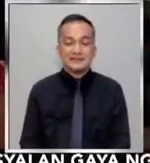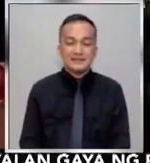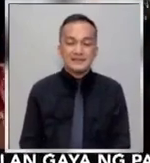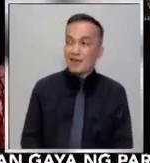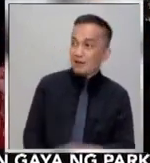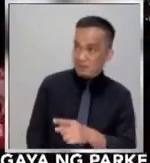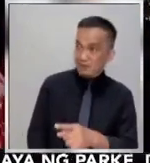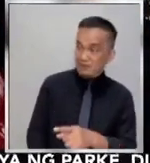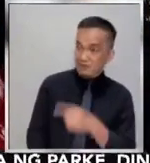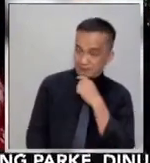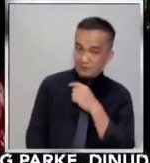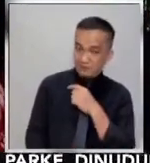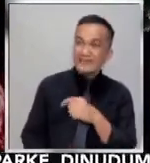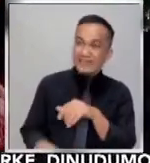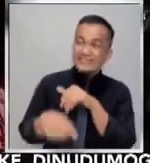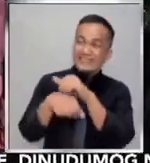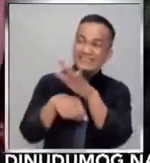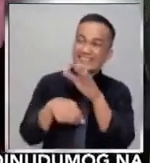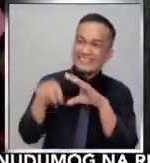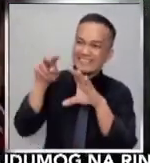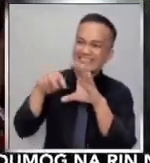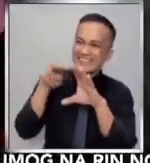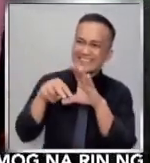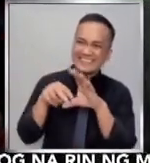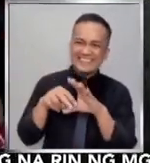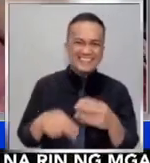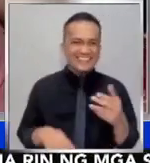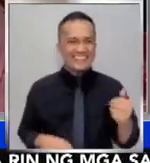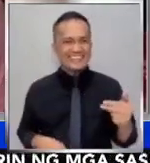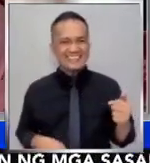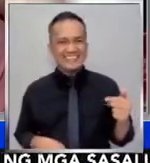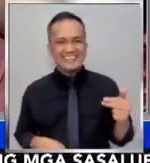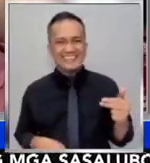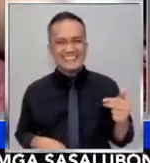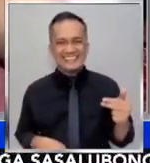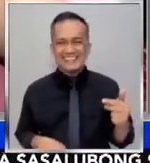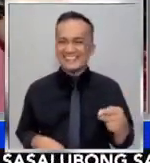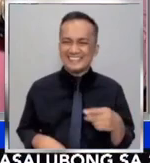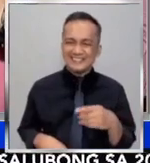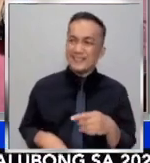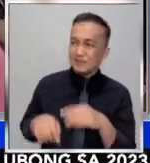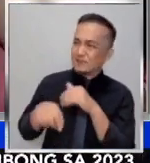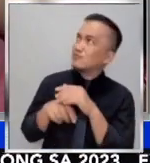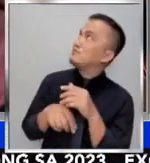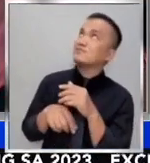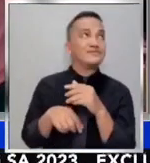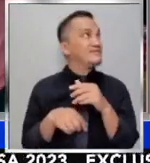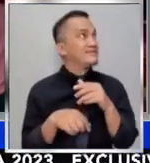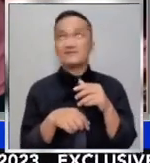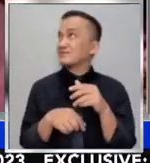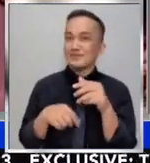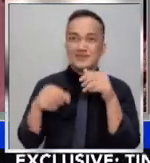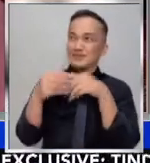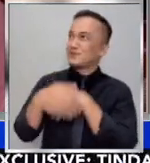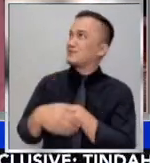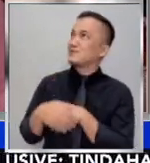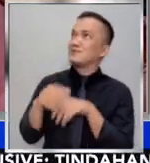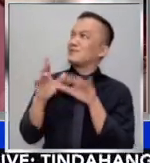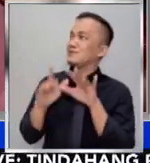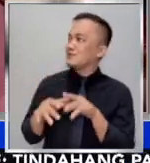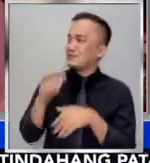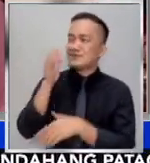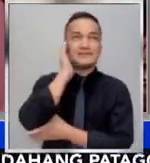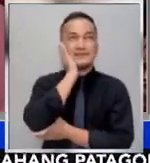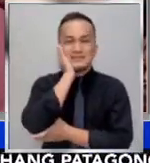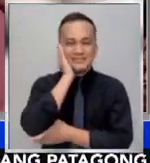Ivan, papadala ko na lang yung video sa'yo kasi baka biglang parang nag-brown, parang didilim ata dito, uulan ata. Happy New